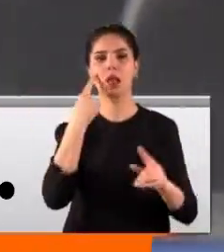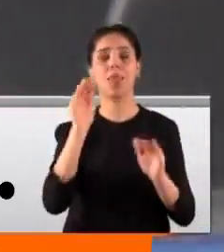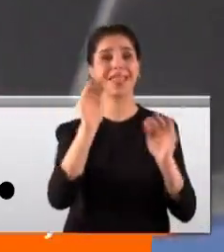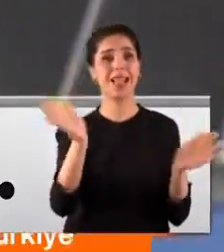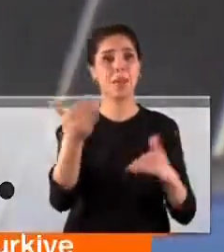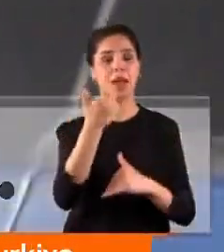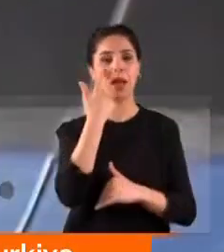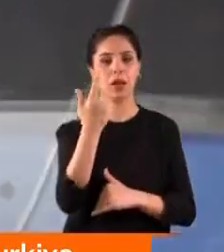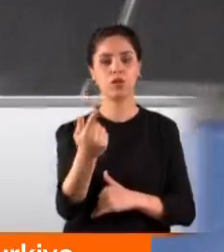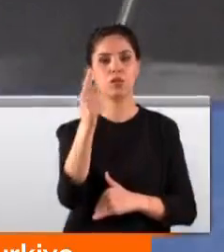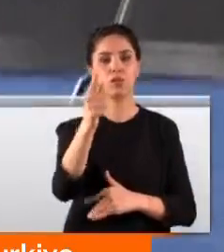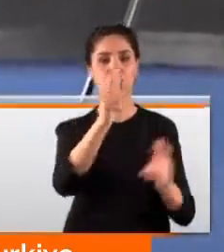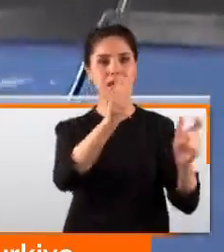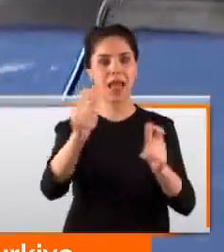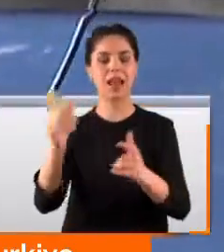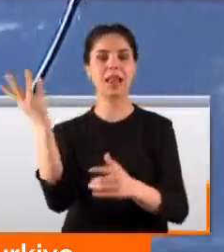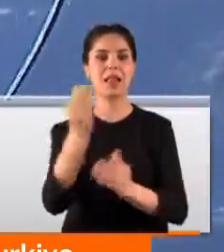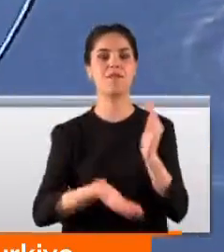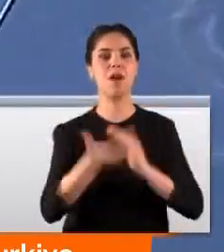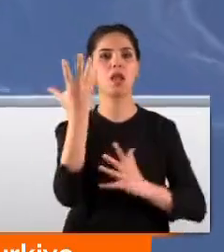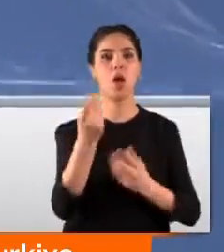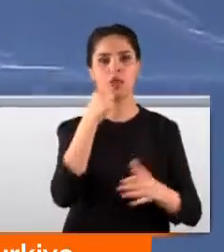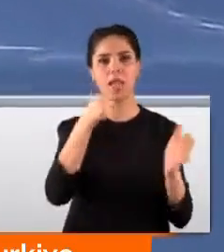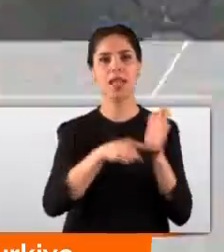bu istasyonların sayısının arttırılması hedefleniyor.